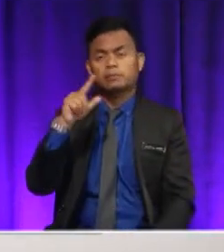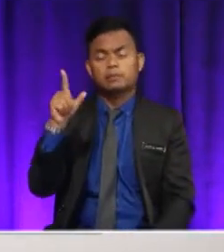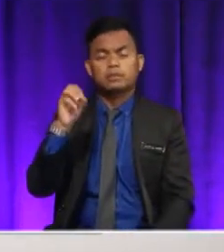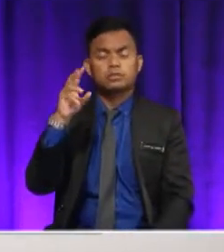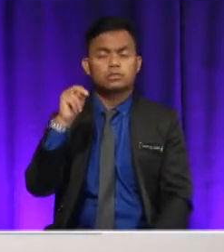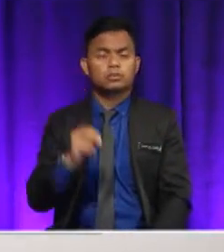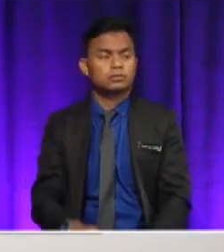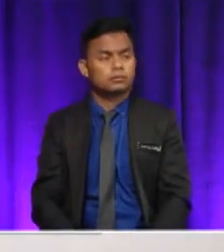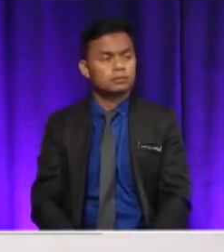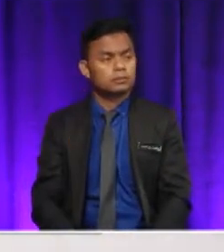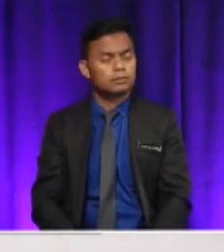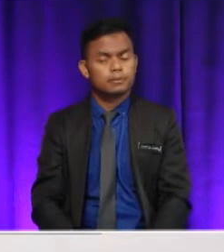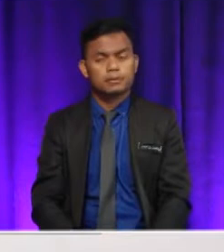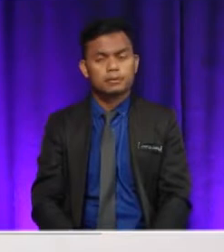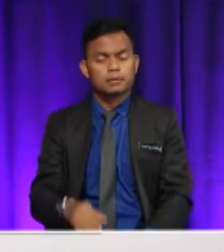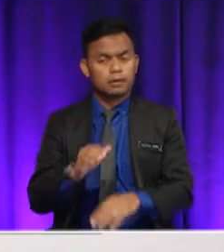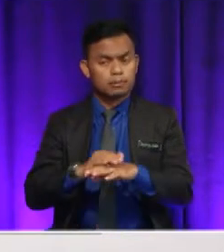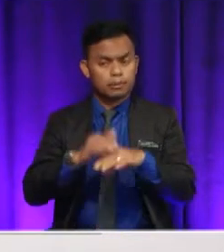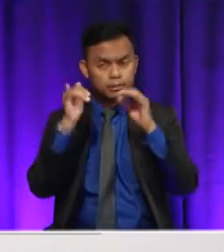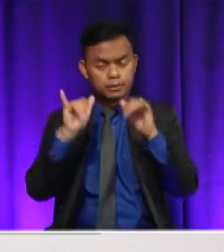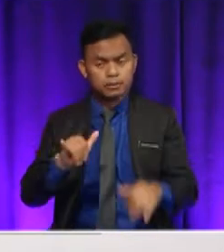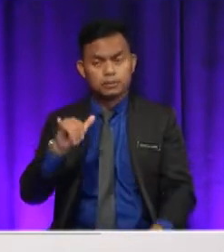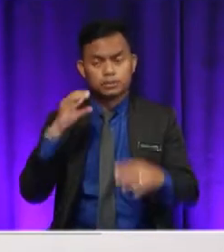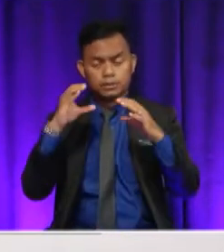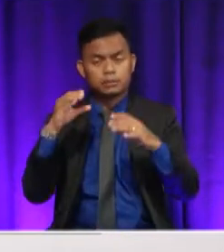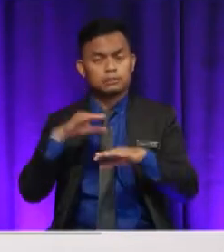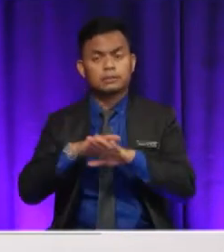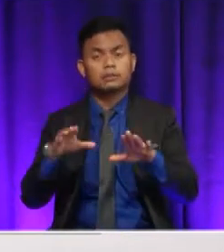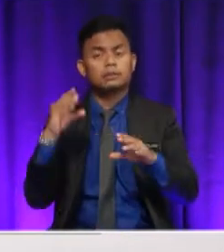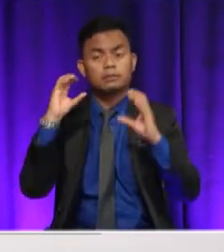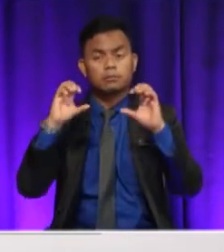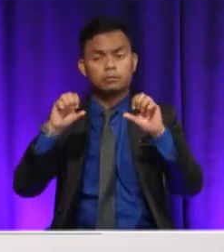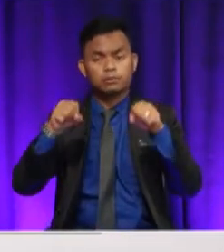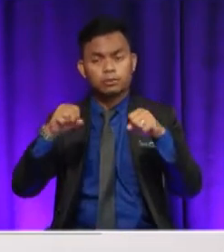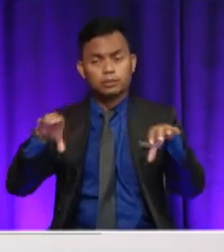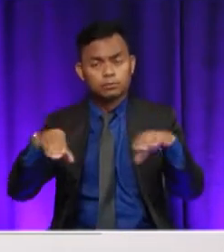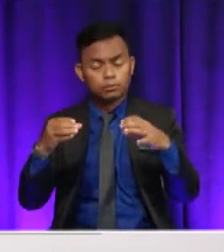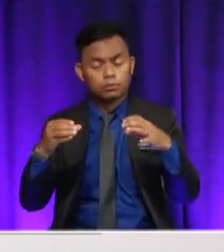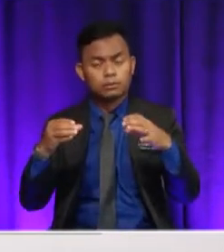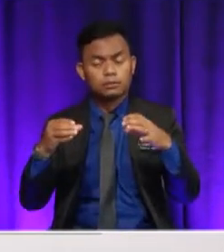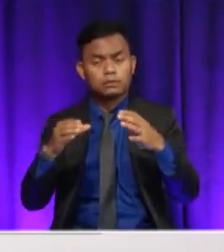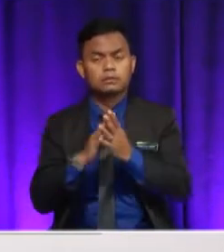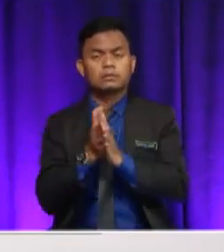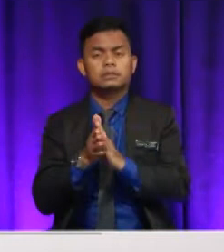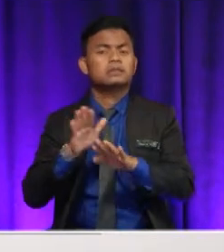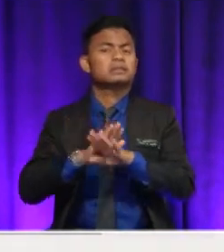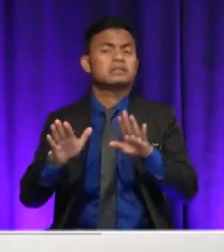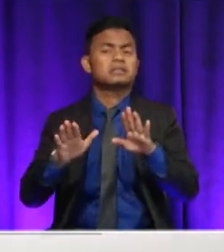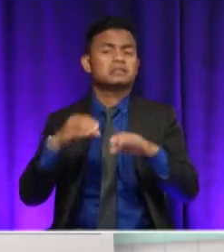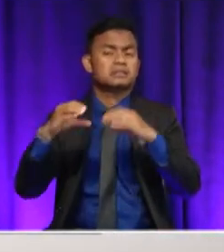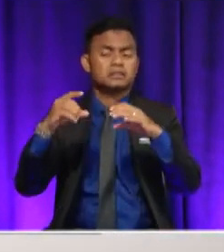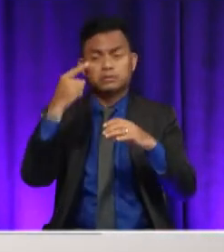sea, banyak orang mengatakan bahawa dia tidak dapat melakukannya. Mereka mengatakan bahawa tidak ada cara seorang manusia akan mengembangkan perjalanan panjang dan